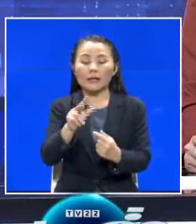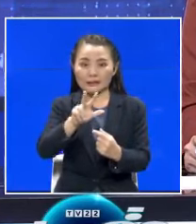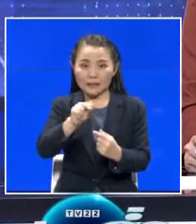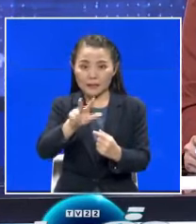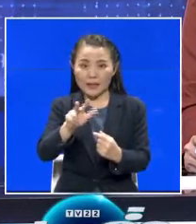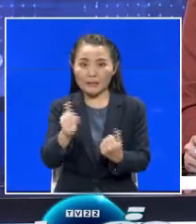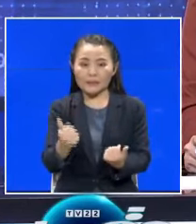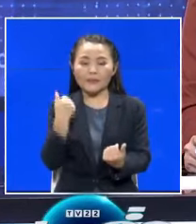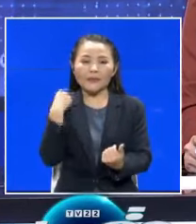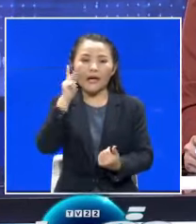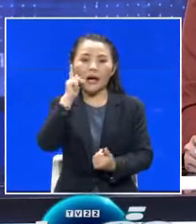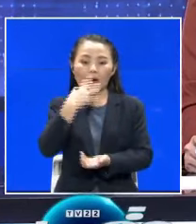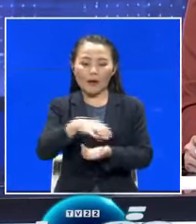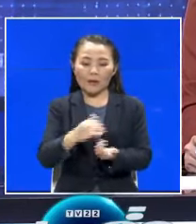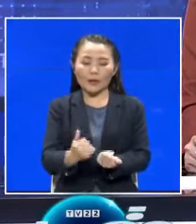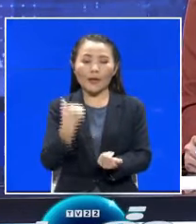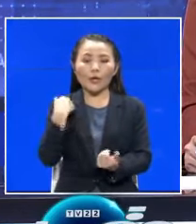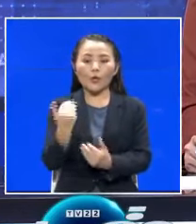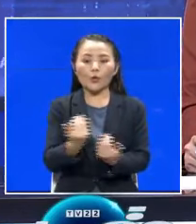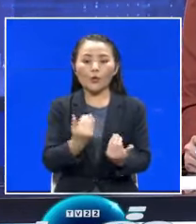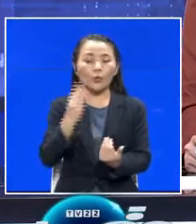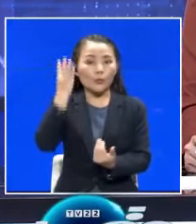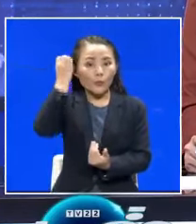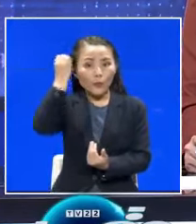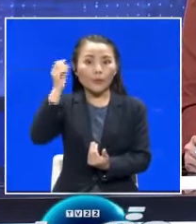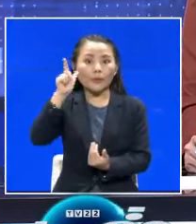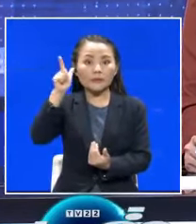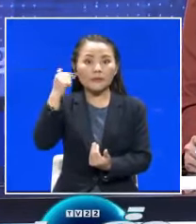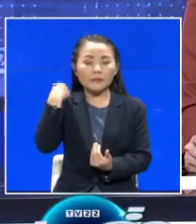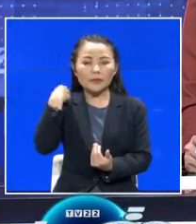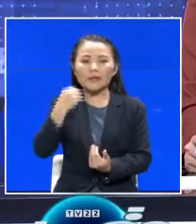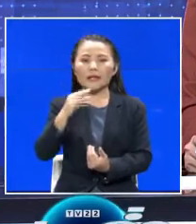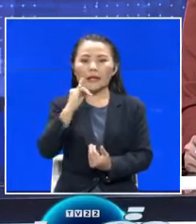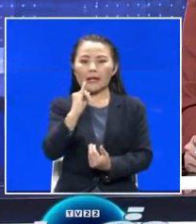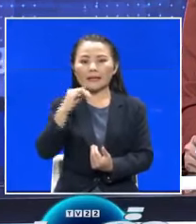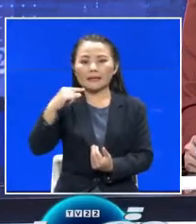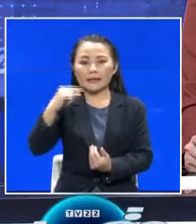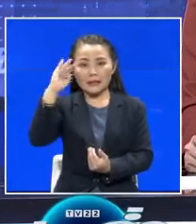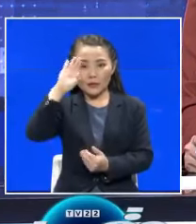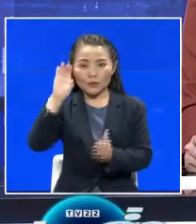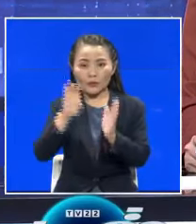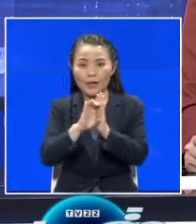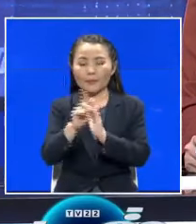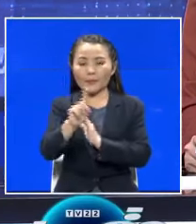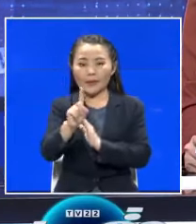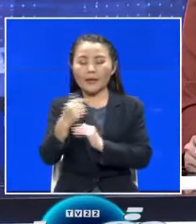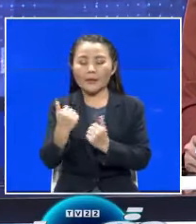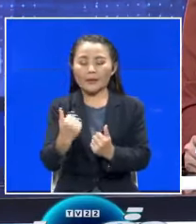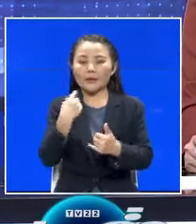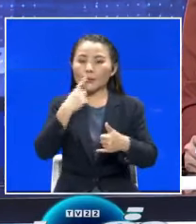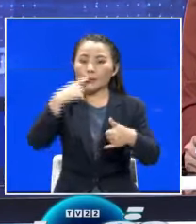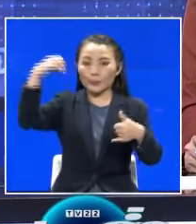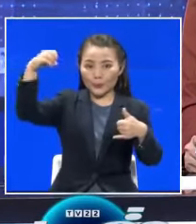าสุดค่ะจะบอกว่าคุณอุ๊งอิงเนี่ยนะโพสต์ไอจีเป็นภาพคุณทักษิณมารับแดดแรก